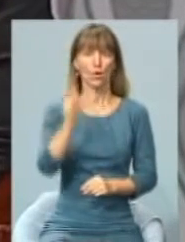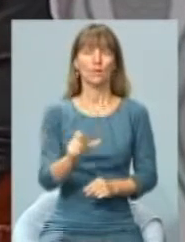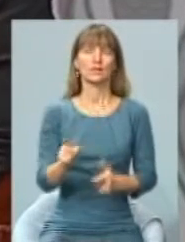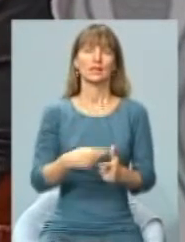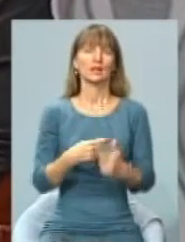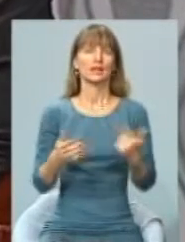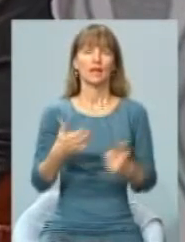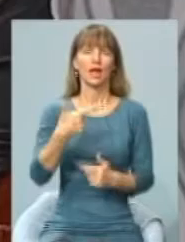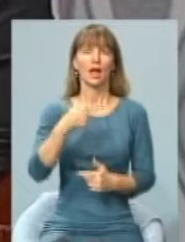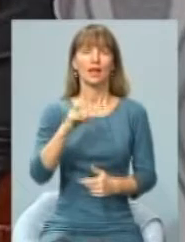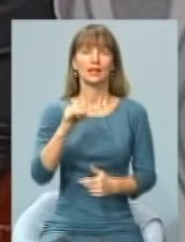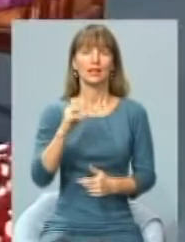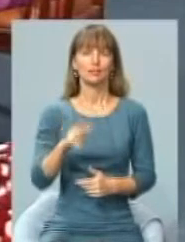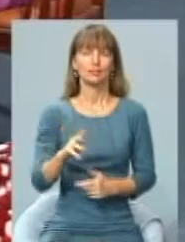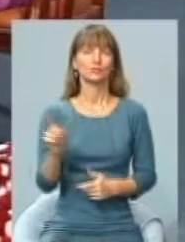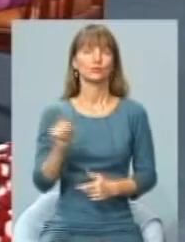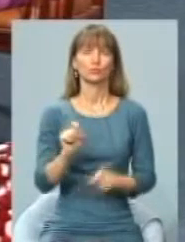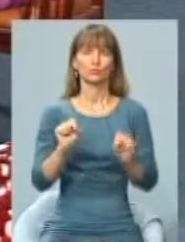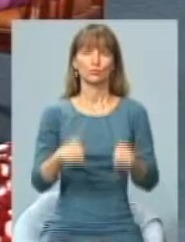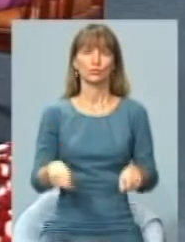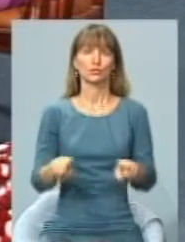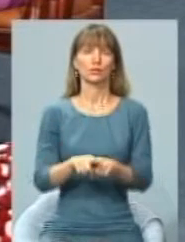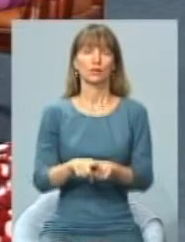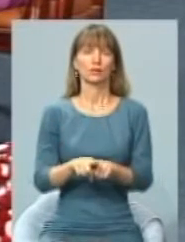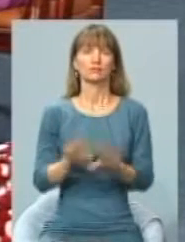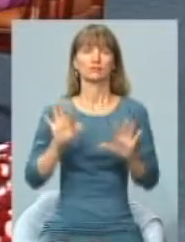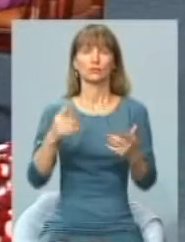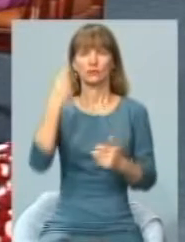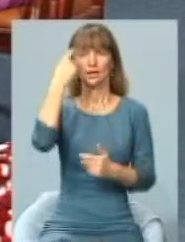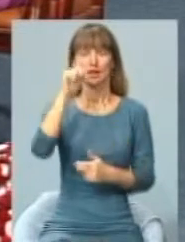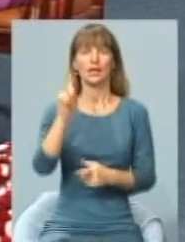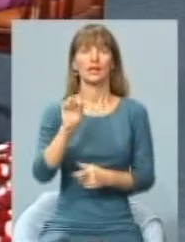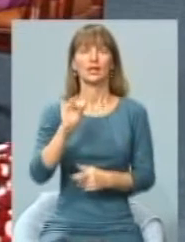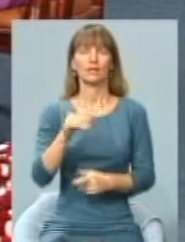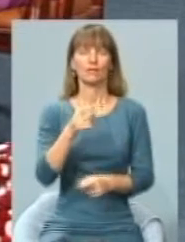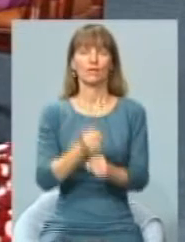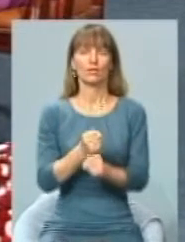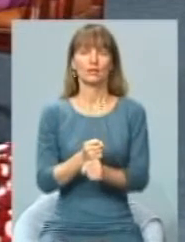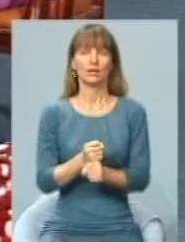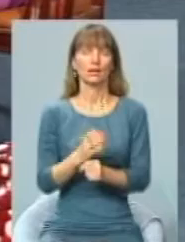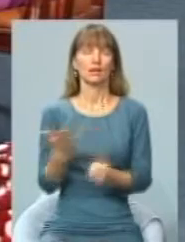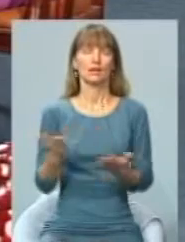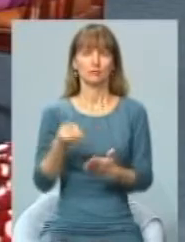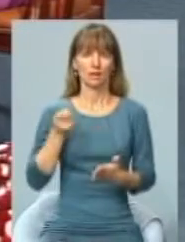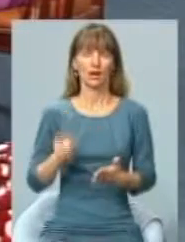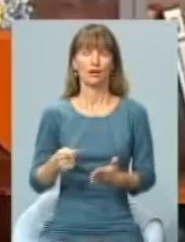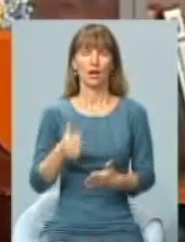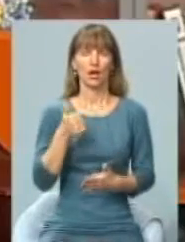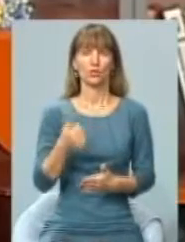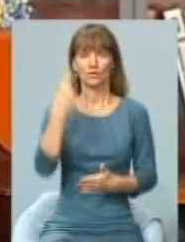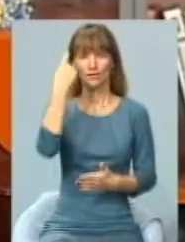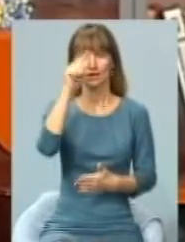якимось геніям, фізикам, хімікам щось може так от спонтанно прийти якась ідея, і вони створюють якийсь такий, ну, реально класний винахід?